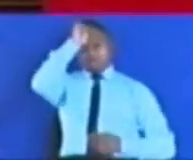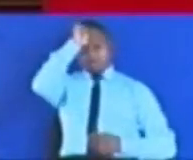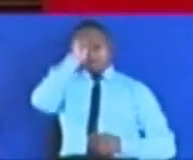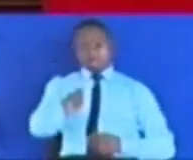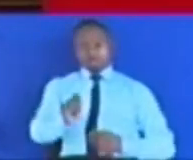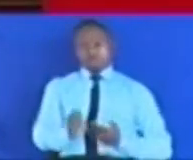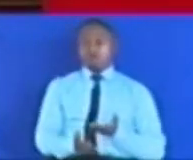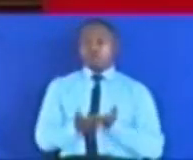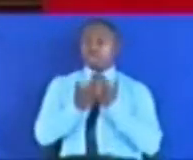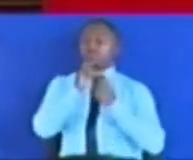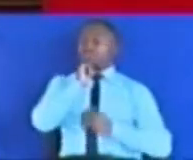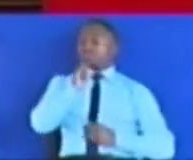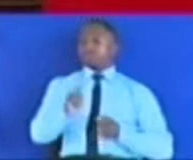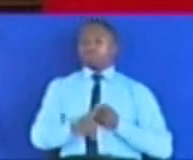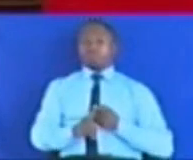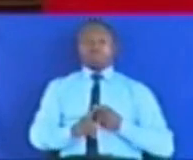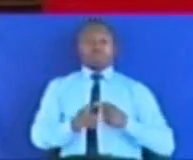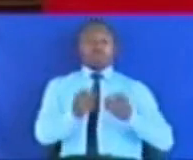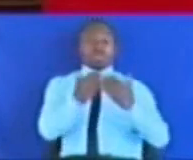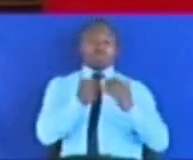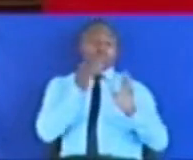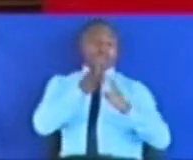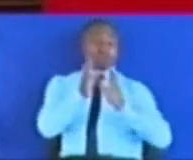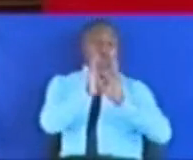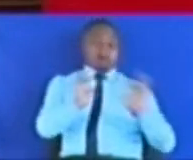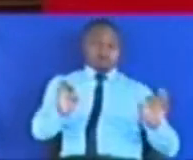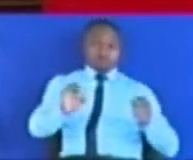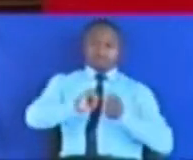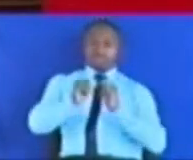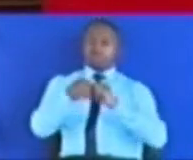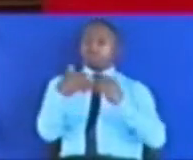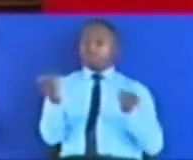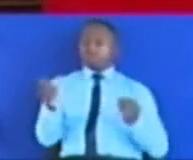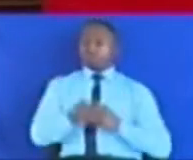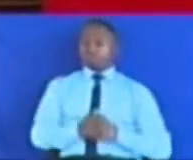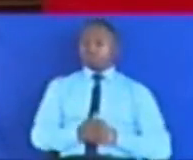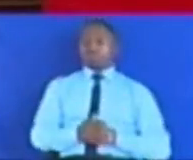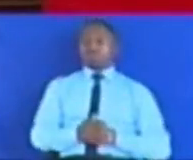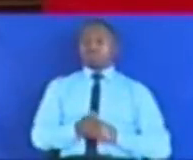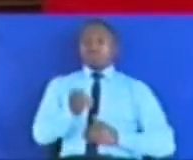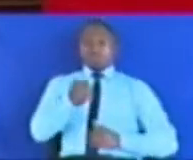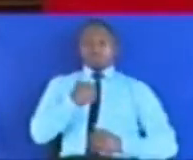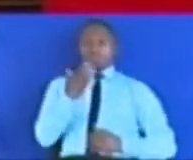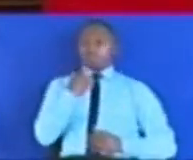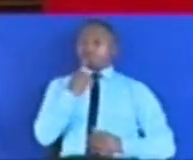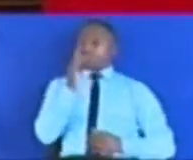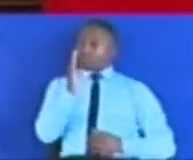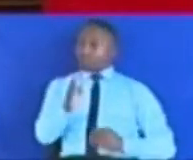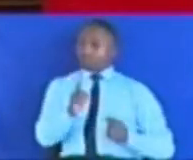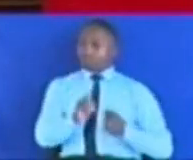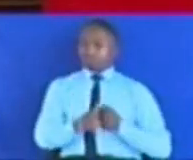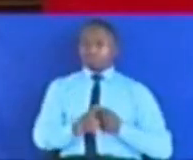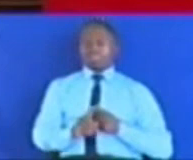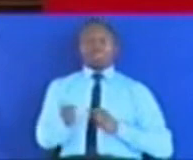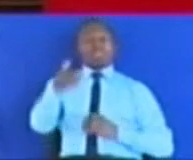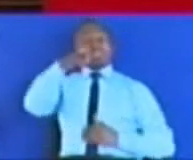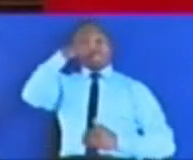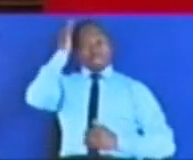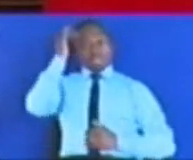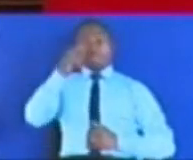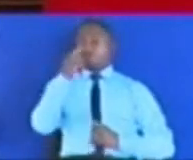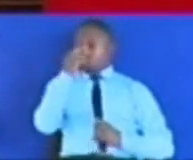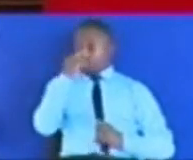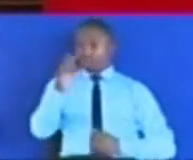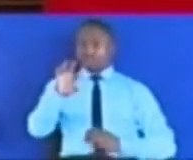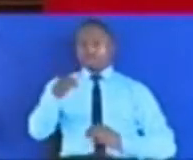Spika, maadamu ina dhamira njema haina shida. Lakini ninataka kusema, Mheshimiwa Naibu Spika, serikali ione